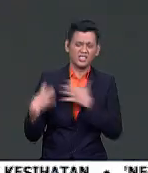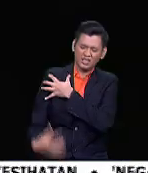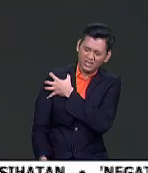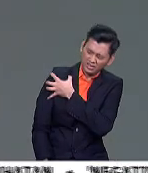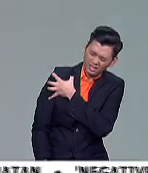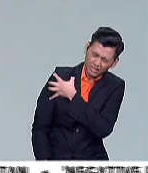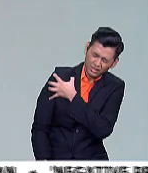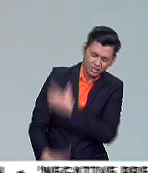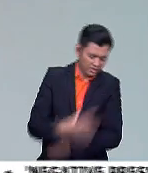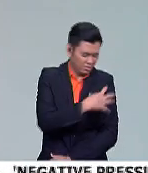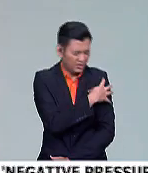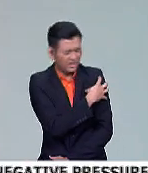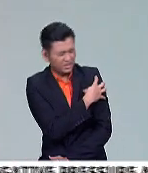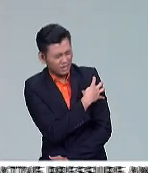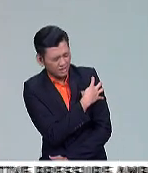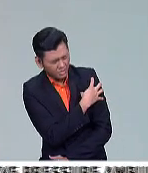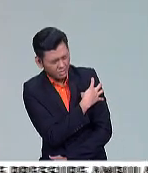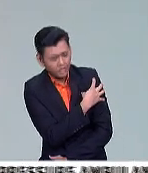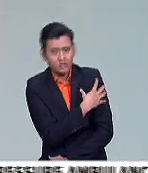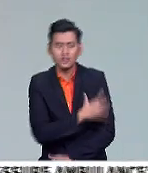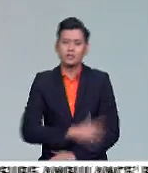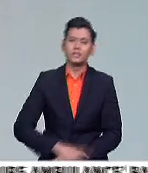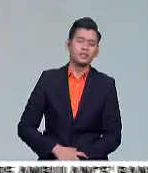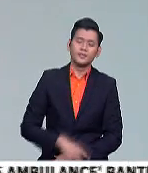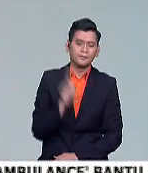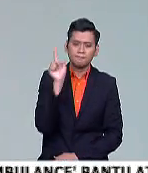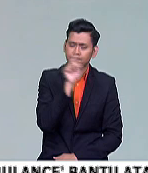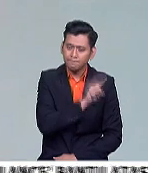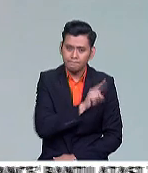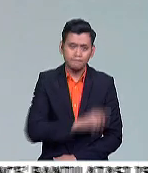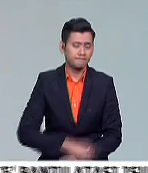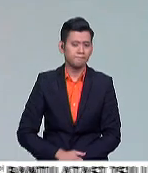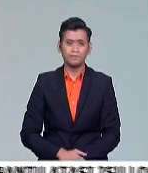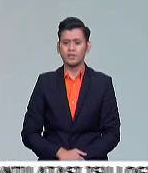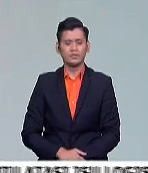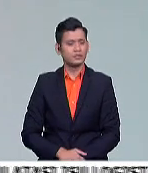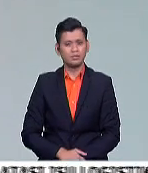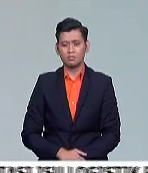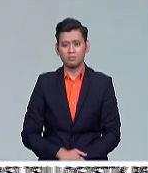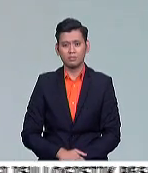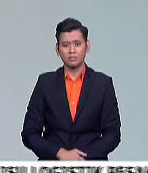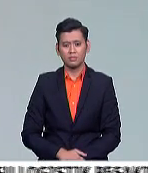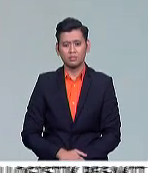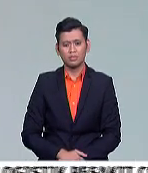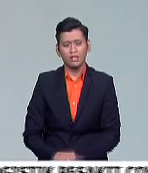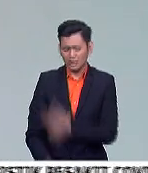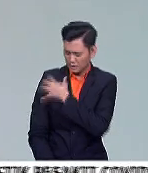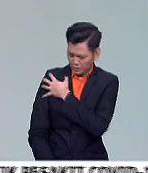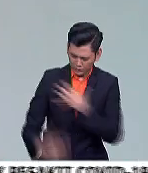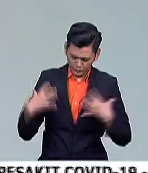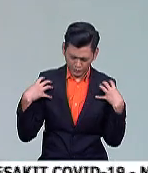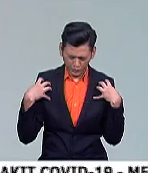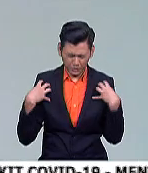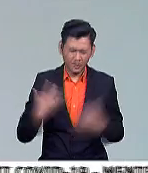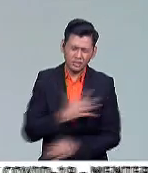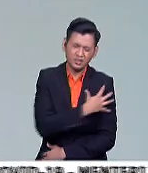sedih. Yang cakap propaganda, dia cakap benda-benda tu semua, dia tak rasa pun. Kalau ada keluarga dia yang